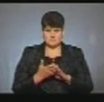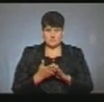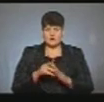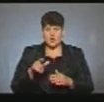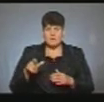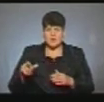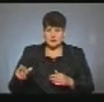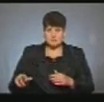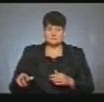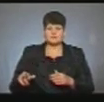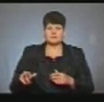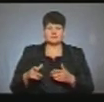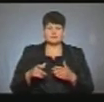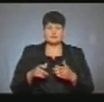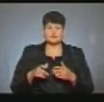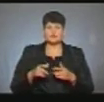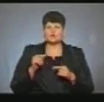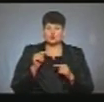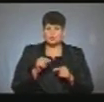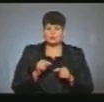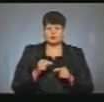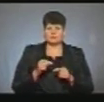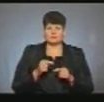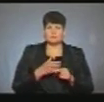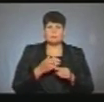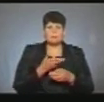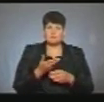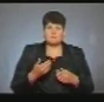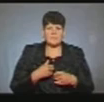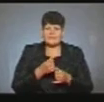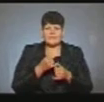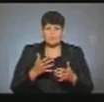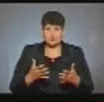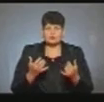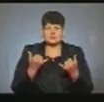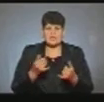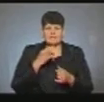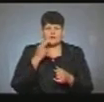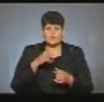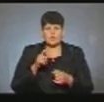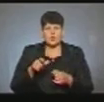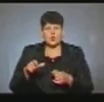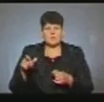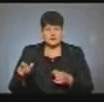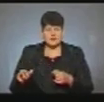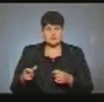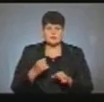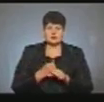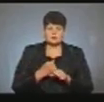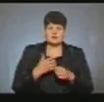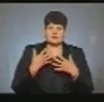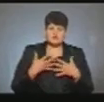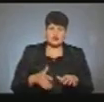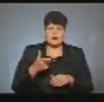громадян. Немає, так? Тому ми не можемо зараз звинувачувати громадян, які зробили